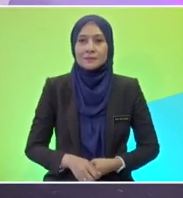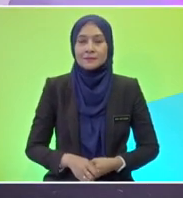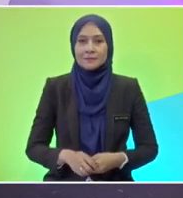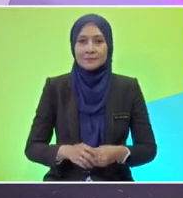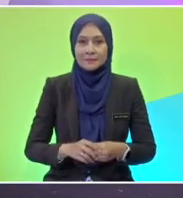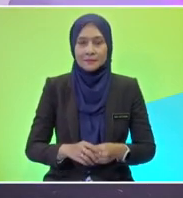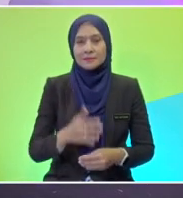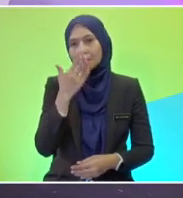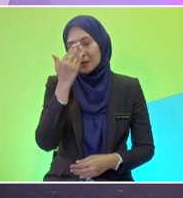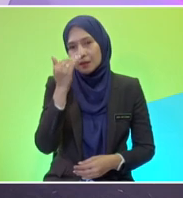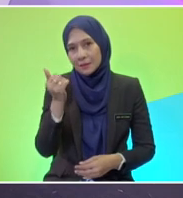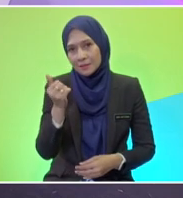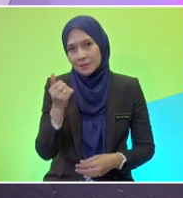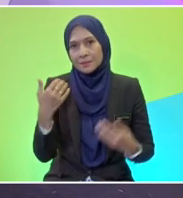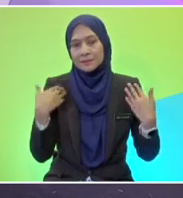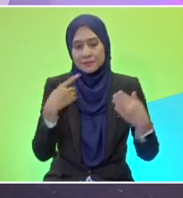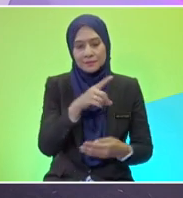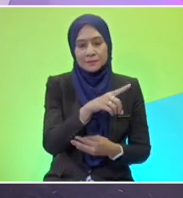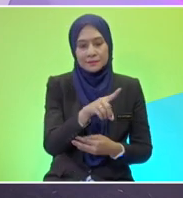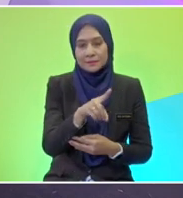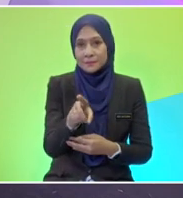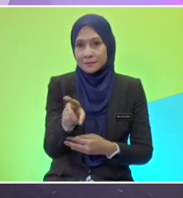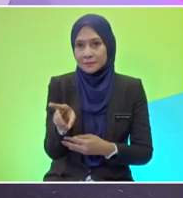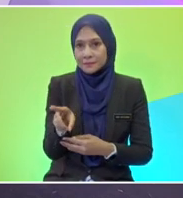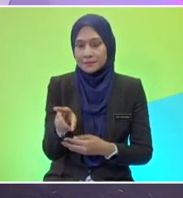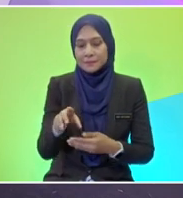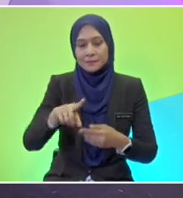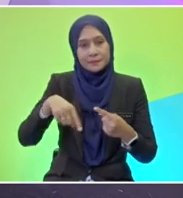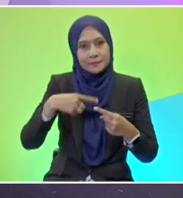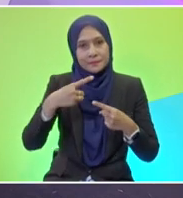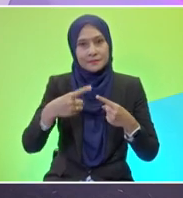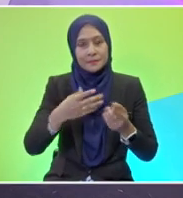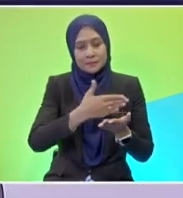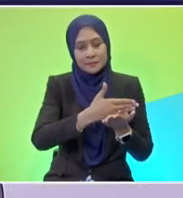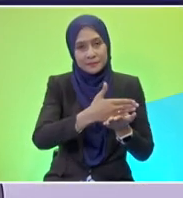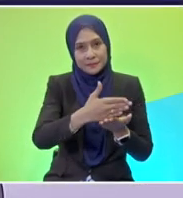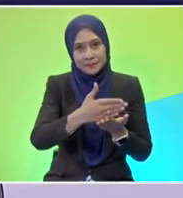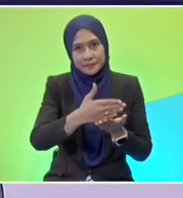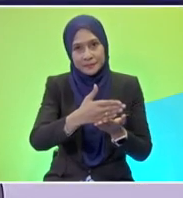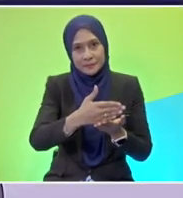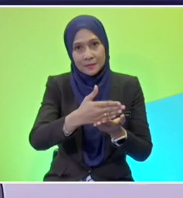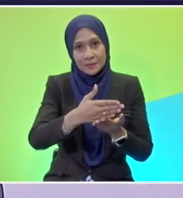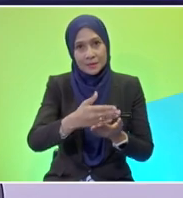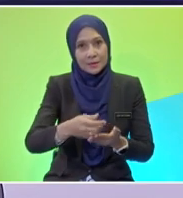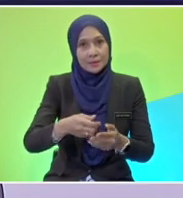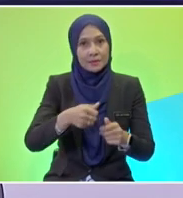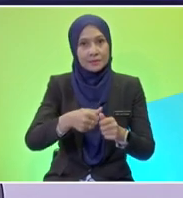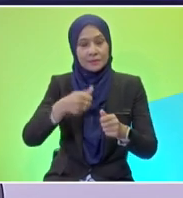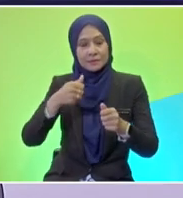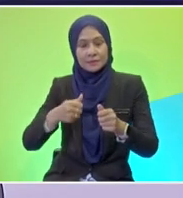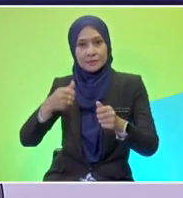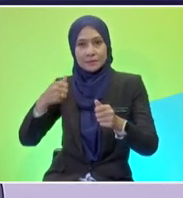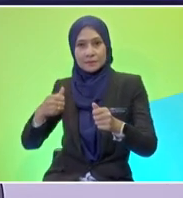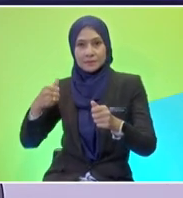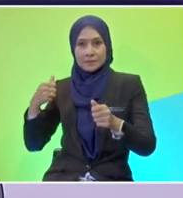panah. Kenapa pentingnya anak panah? Bila operasi tolak, kita kena berundur. Kita kena berundur